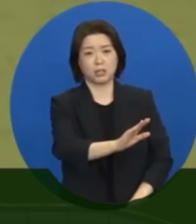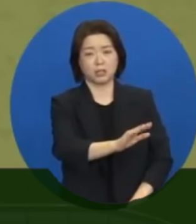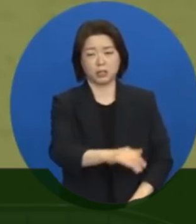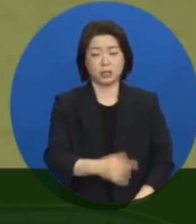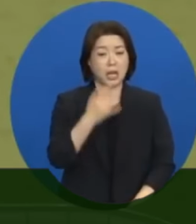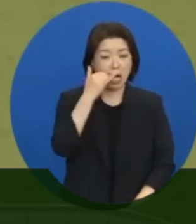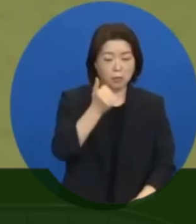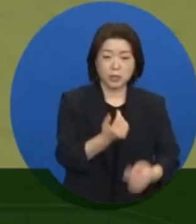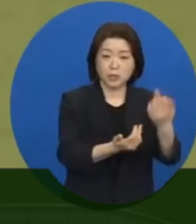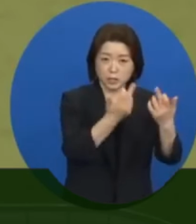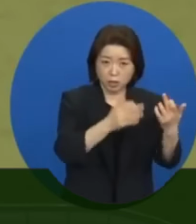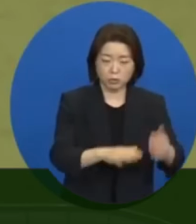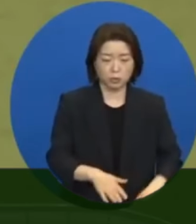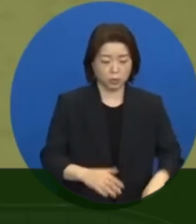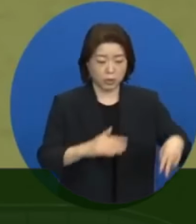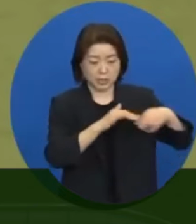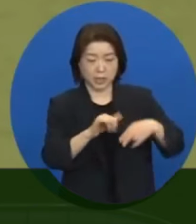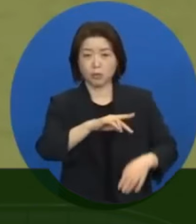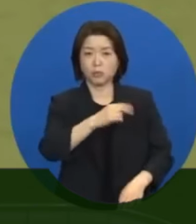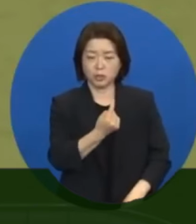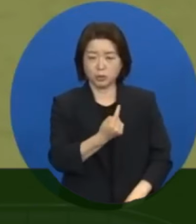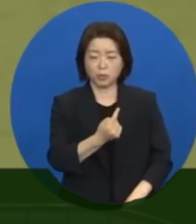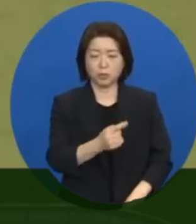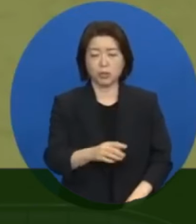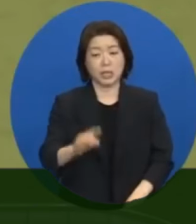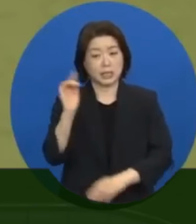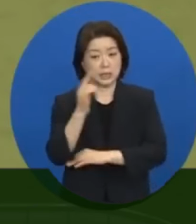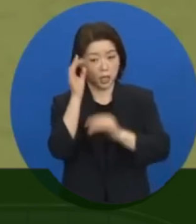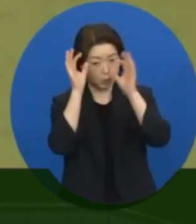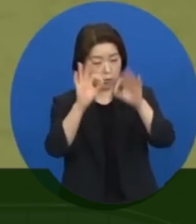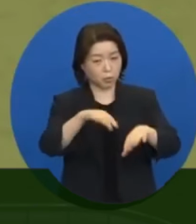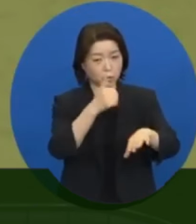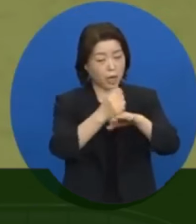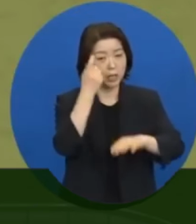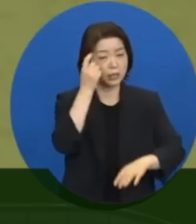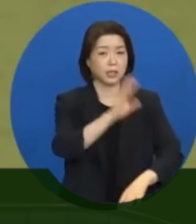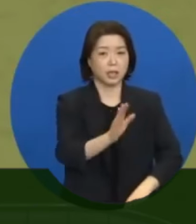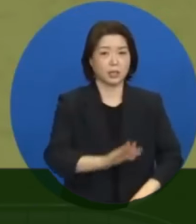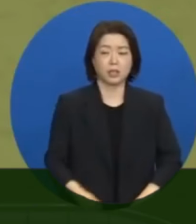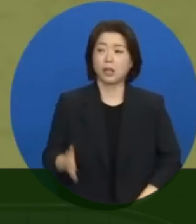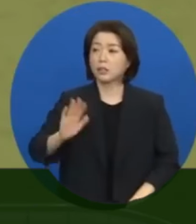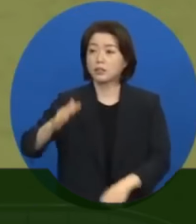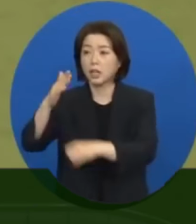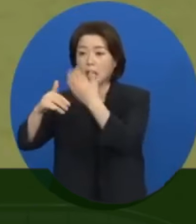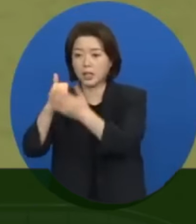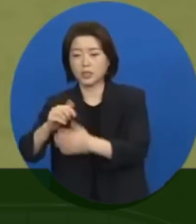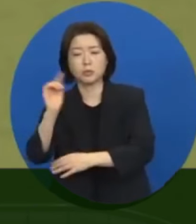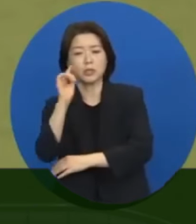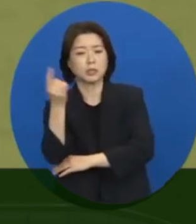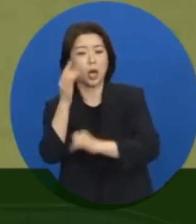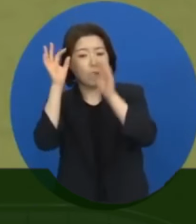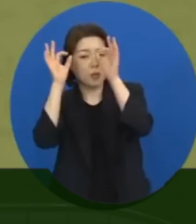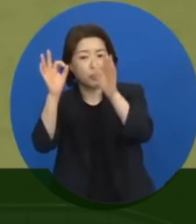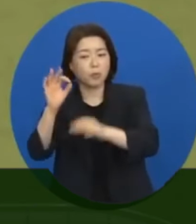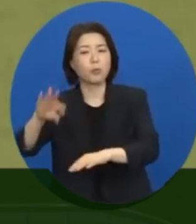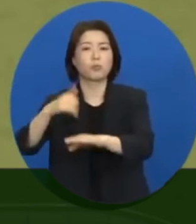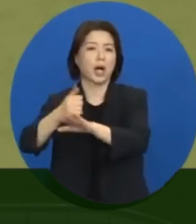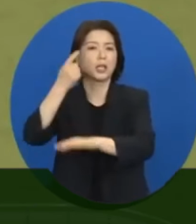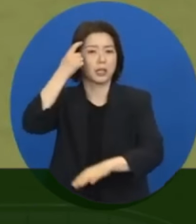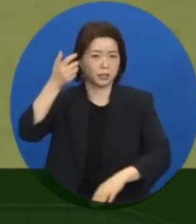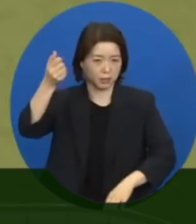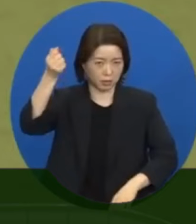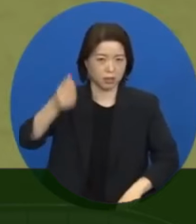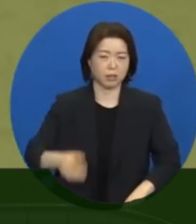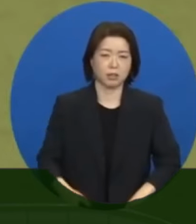형제들도 심지어 사무엘조차도 그런데 그는 사실은 하나님께서 보신 왕이었습니다 무슨 얘기냐면 우리가